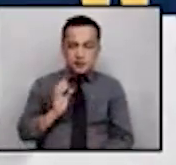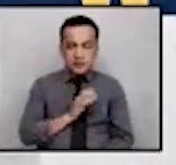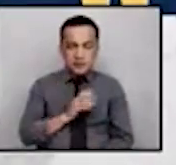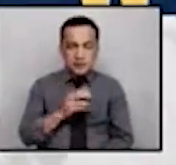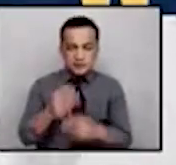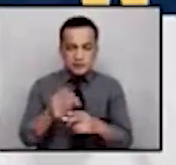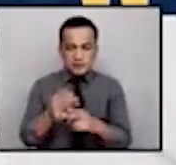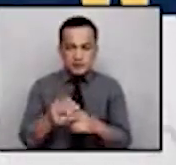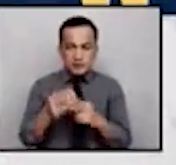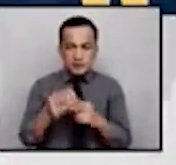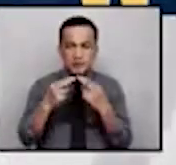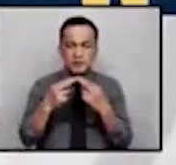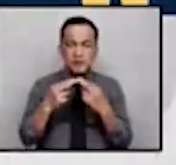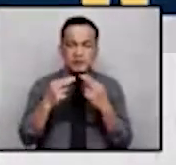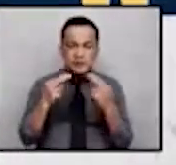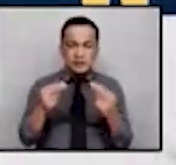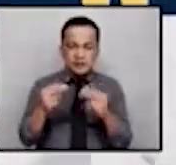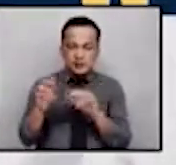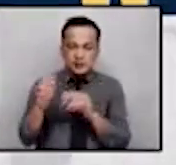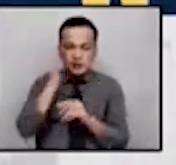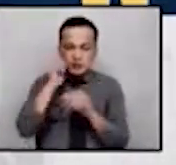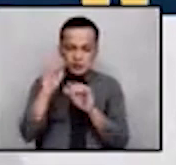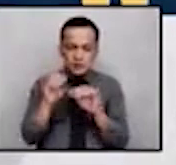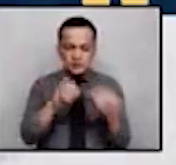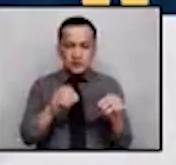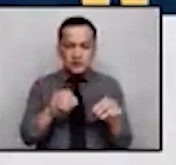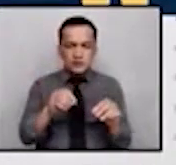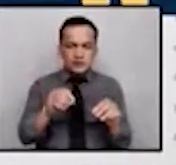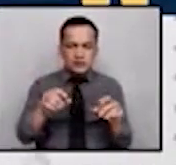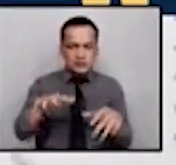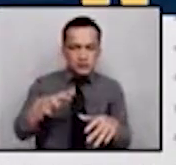pagbabalita, palagi rin nalalagay sa alanganin ang buhay ng mga